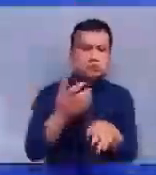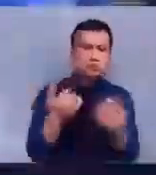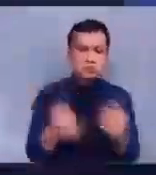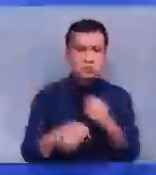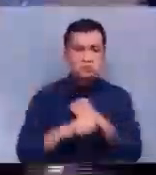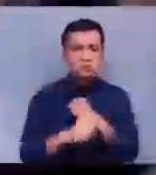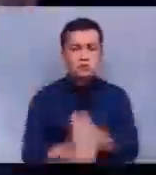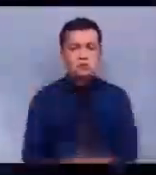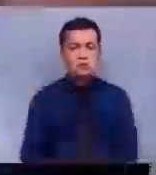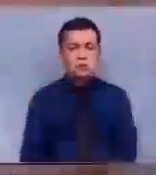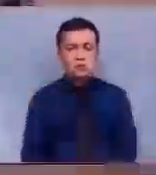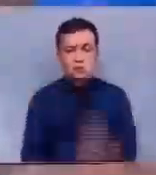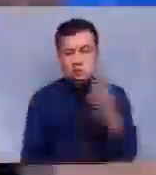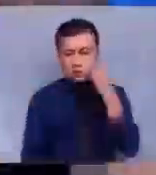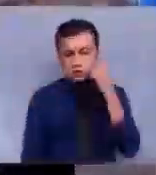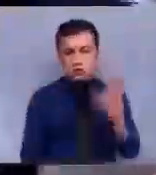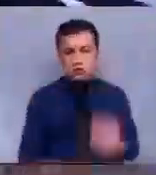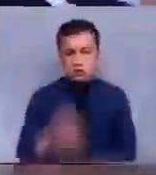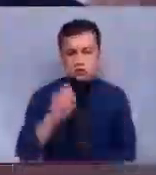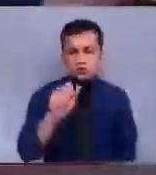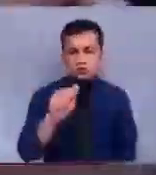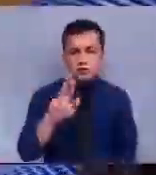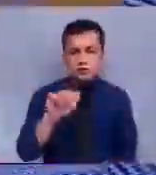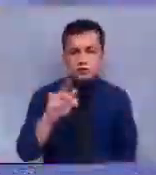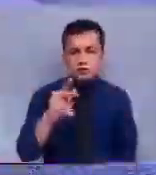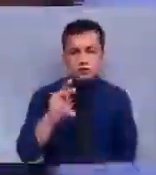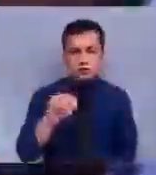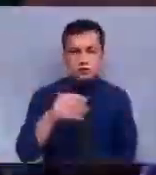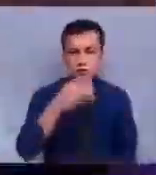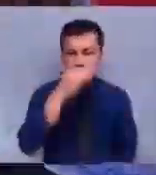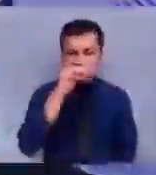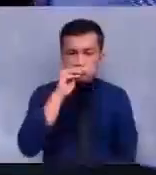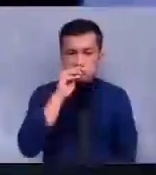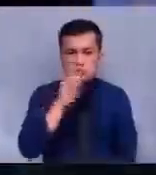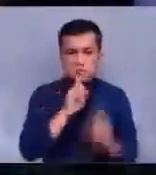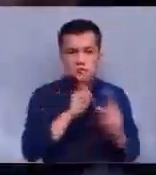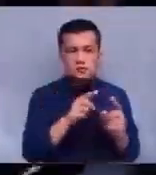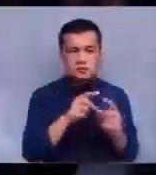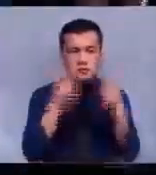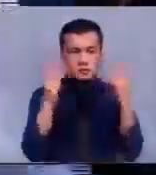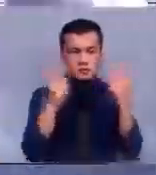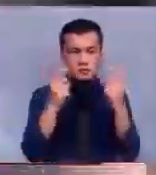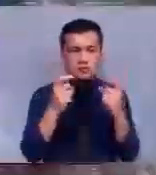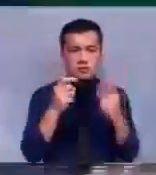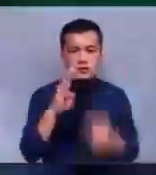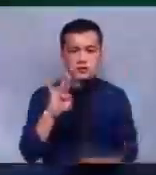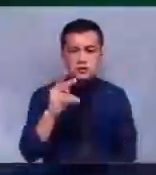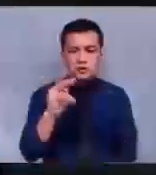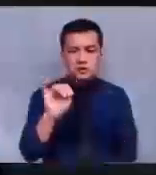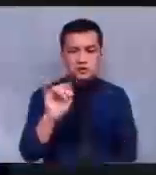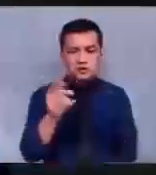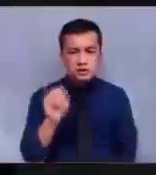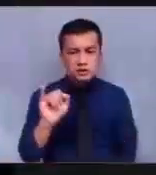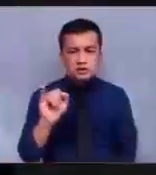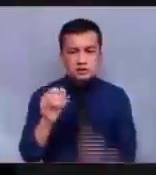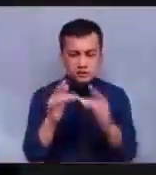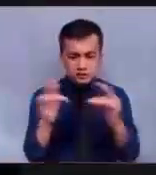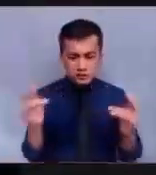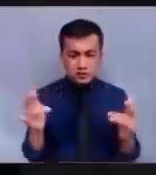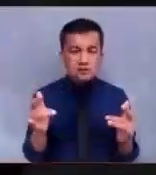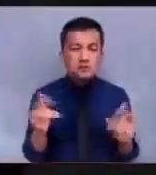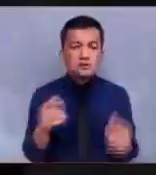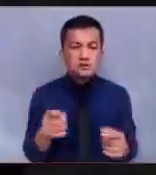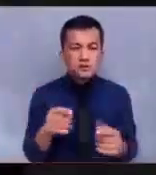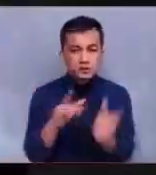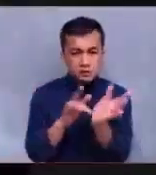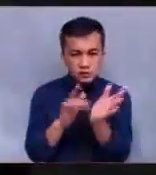Umuwi naman sa Sarangani si Pacman para dumalo sa selebrasyon ng Banggi Festival sa Maitom ngayong araw. Dito niya sinamantala ang